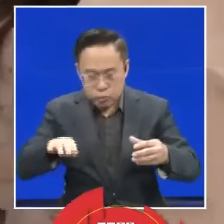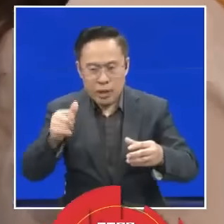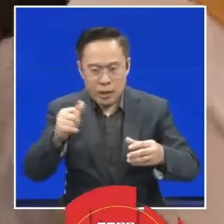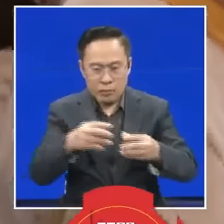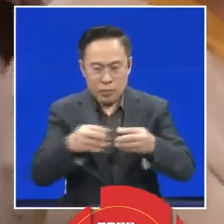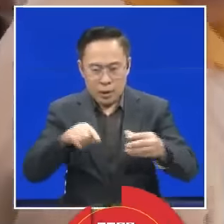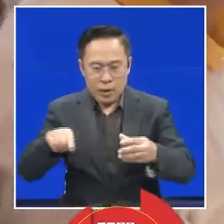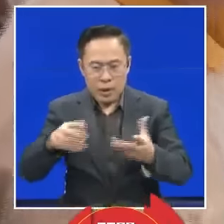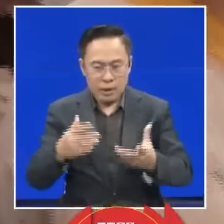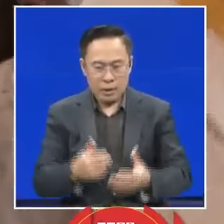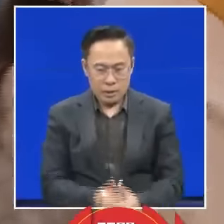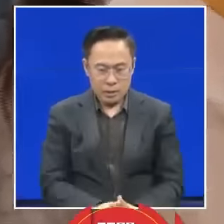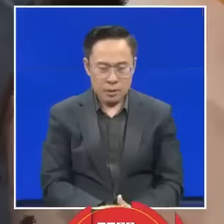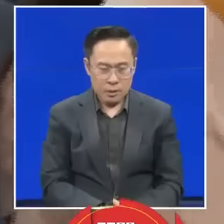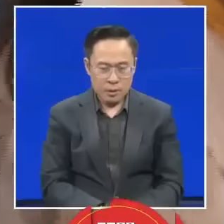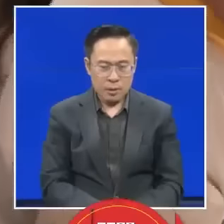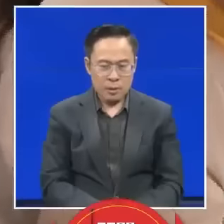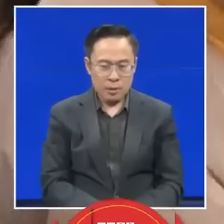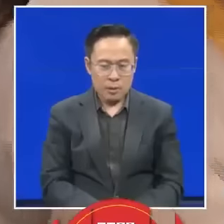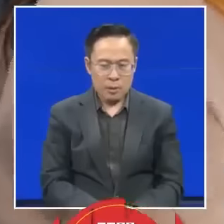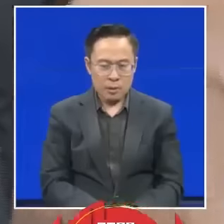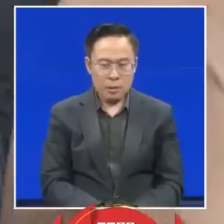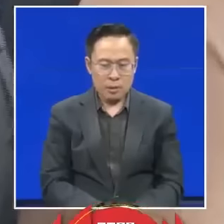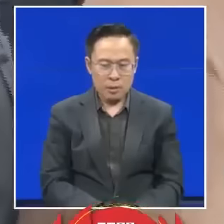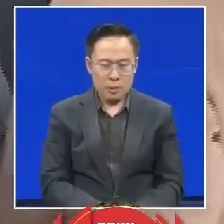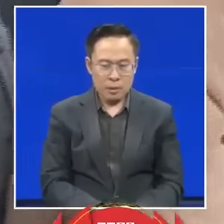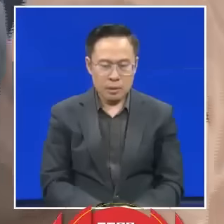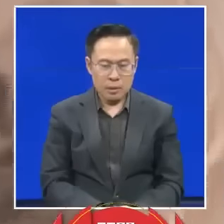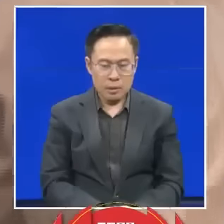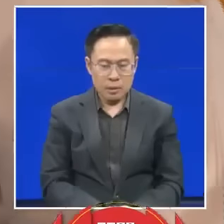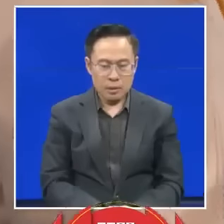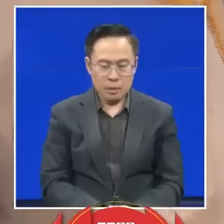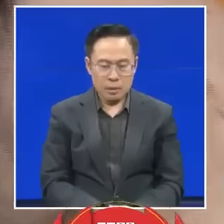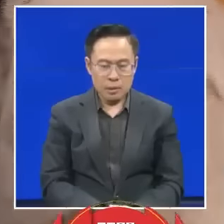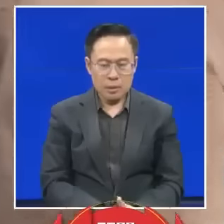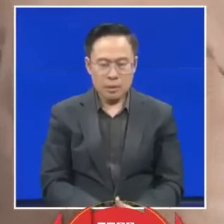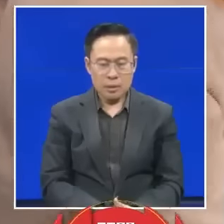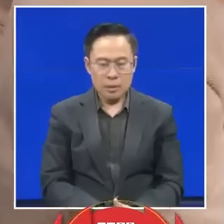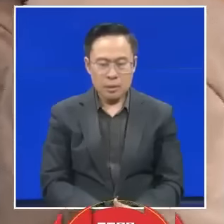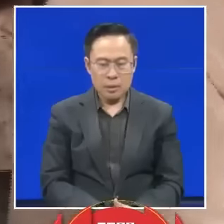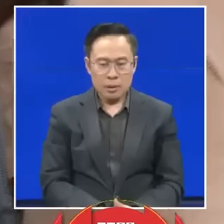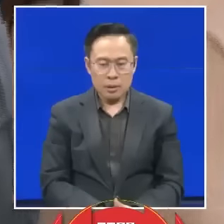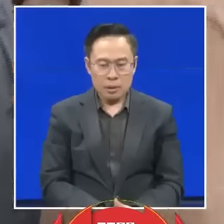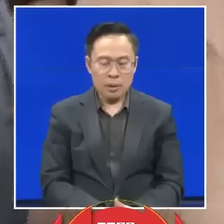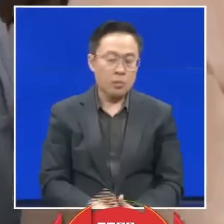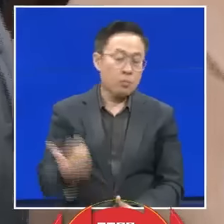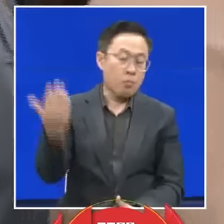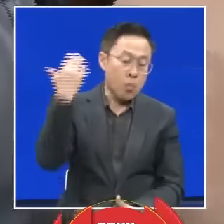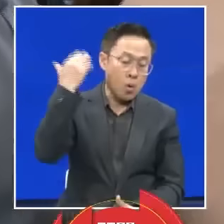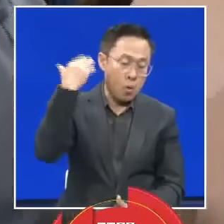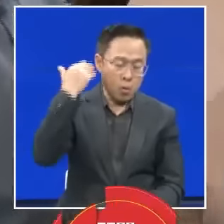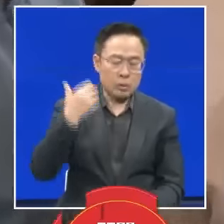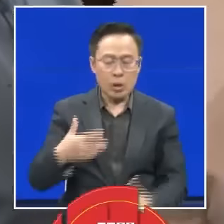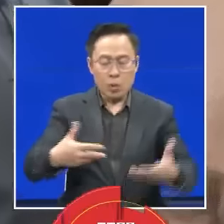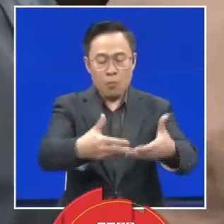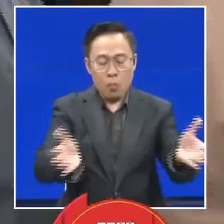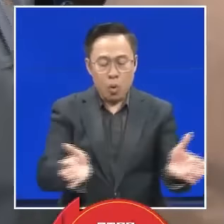กครับคือเมื่อ2เดือนก่อนที่เป็นต้นซื้อไฟคือไฟน้ำไม่มีน้ำสภาพเป็นน้ำ